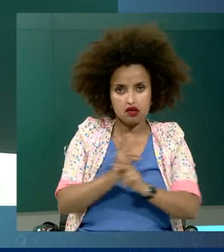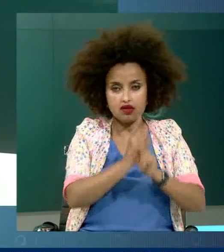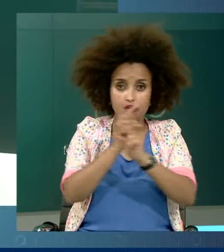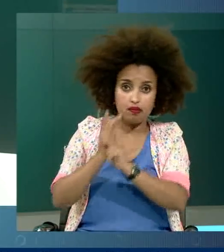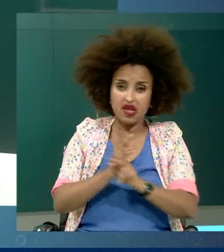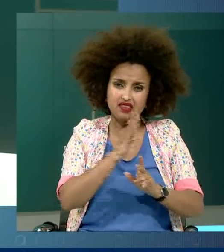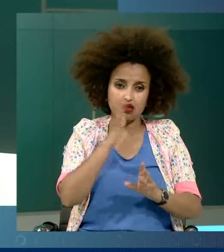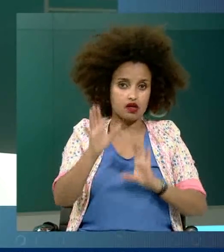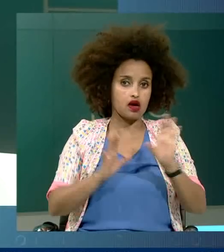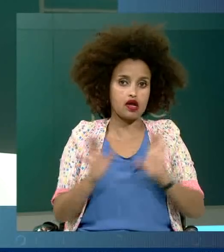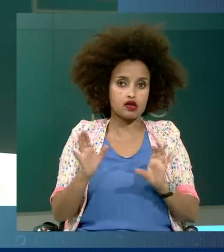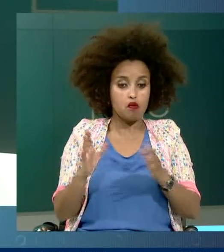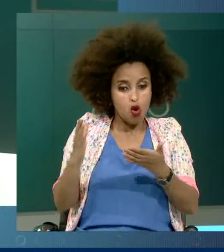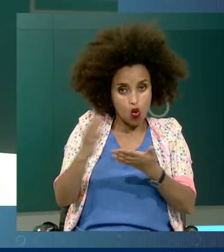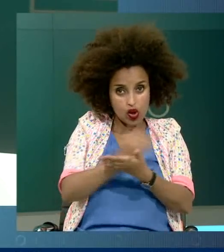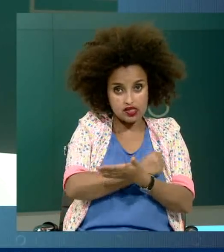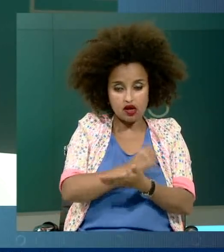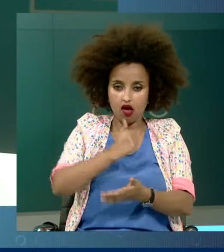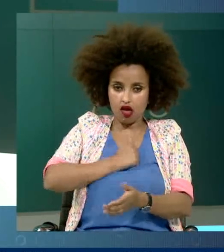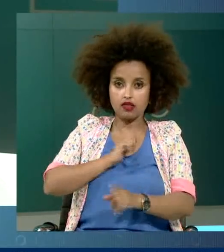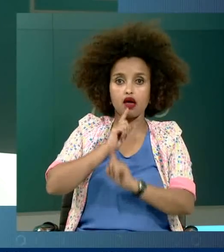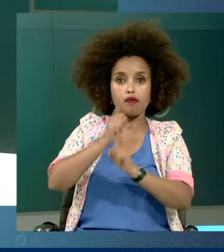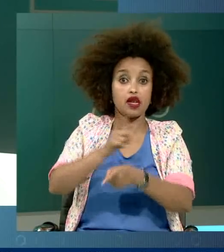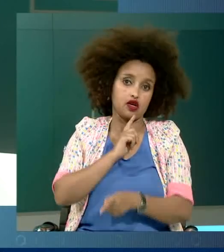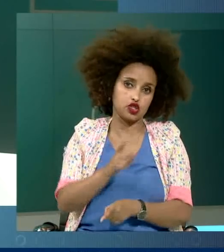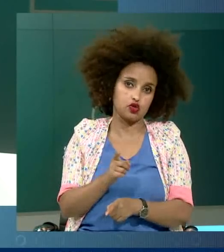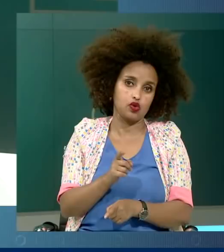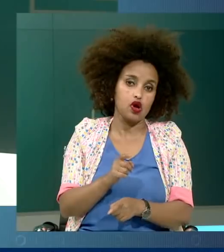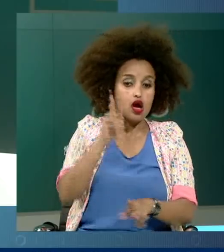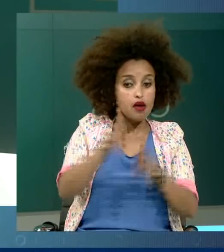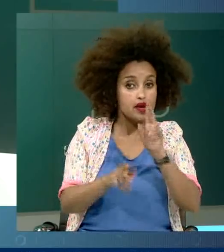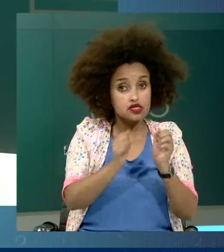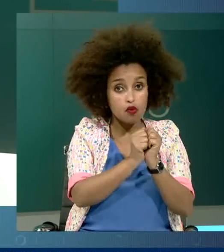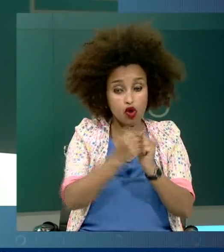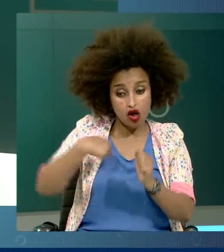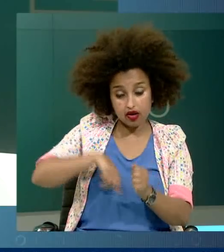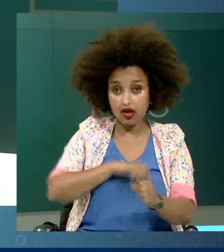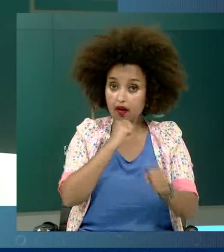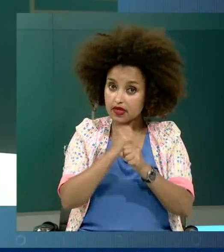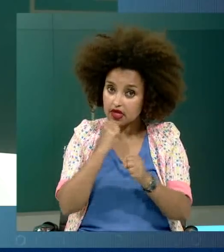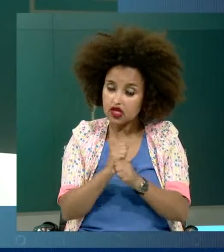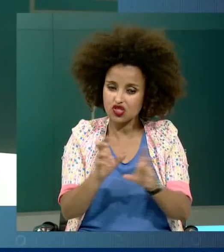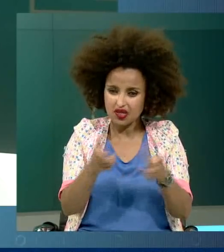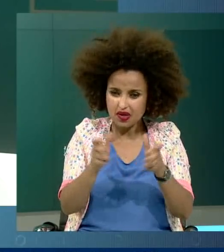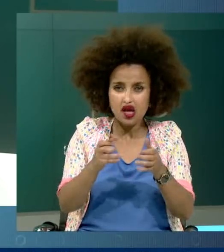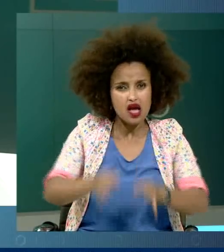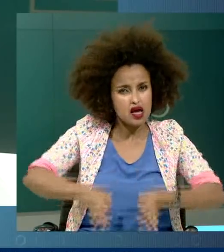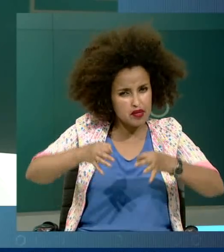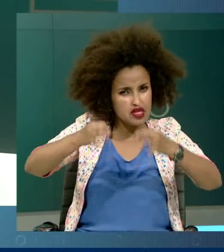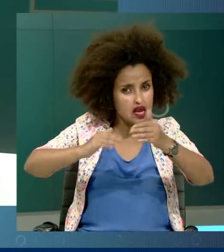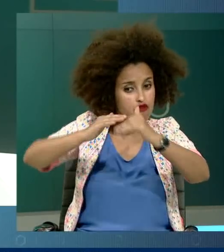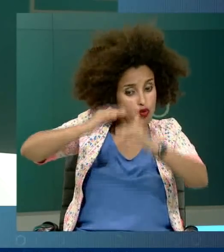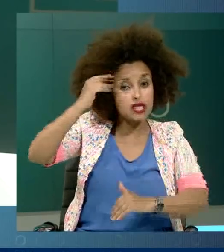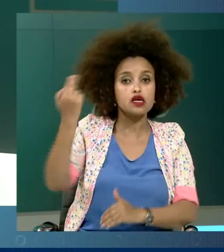ያንን ወስደ አንተ የምትሰጠው ምላሽ ነው። ህብረተሰቡ ጋር እኛ ወርደን መስራታችን በሚዲያው ከመተላለፈው የበለጠ ምንድነው